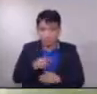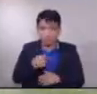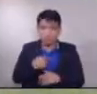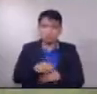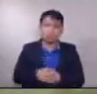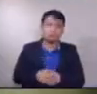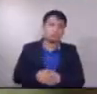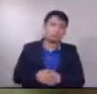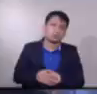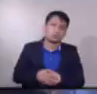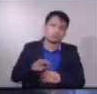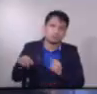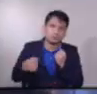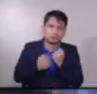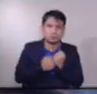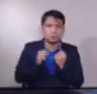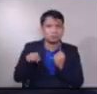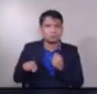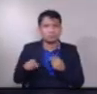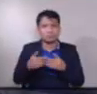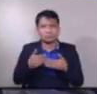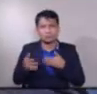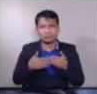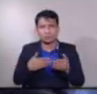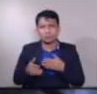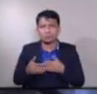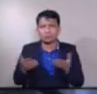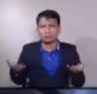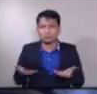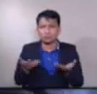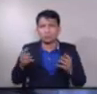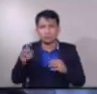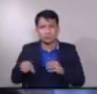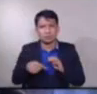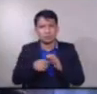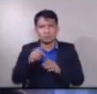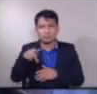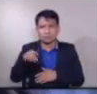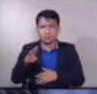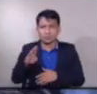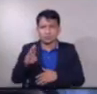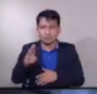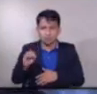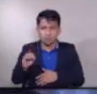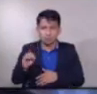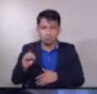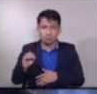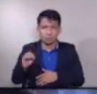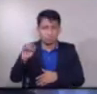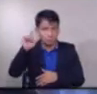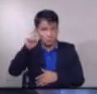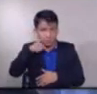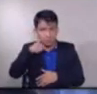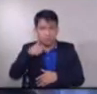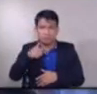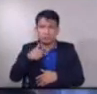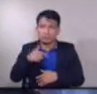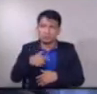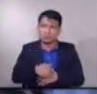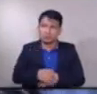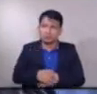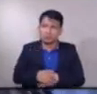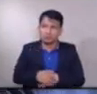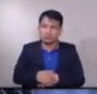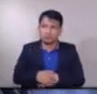Ng suporta ng mamayang Pilipino, let us convert our domestic helper into the BPO industry like the call centers.